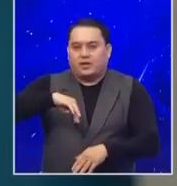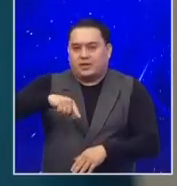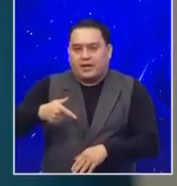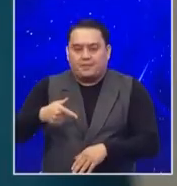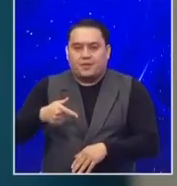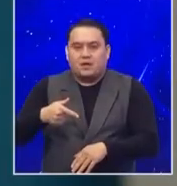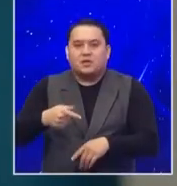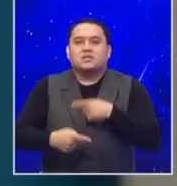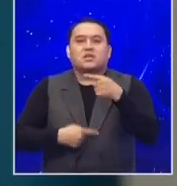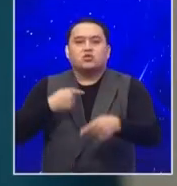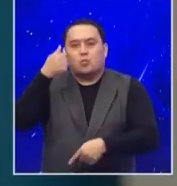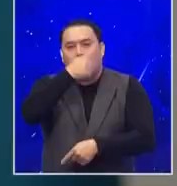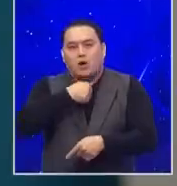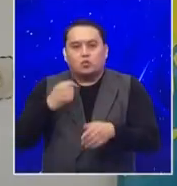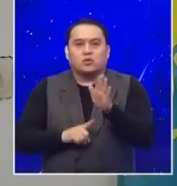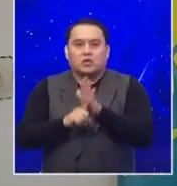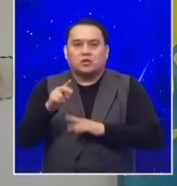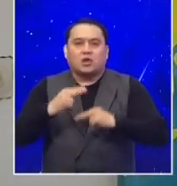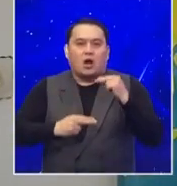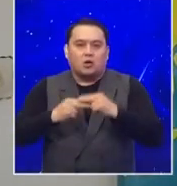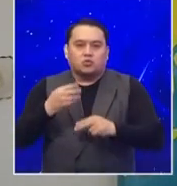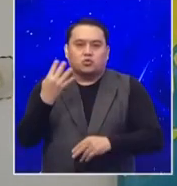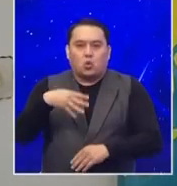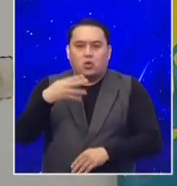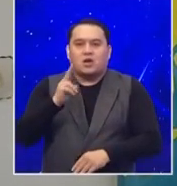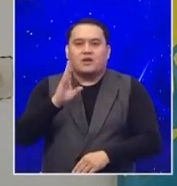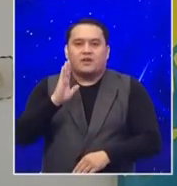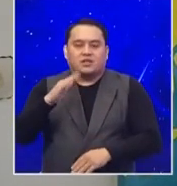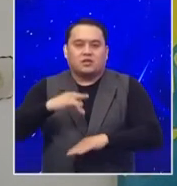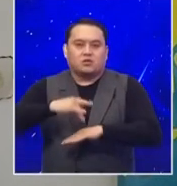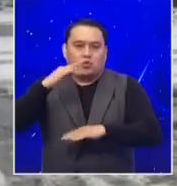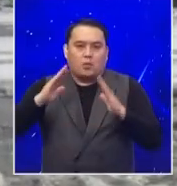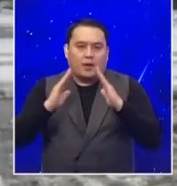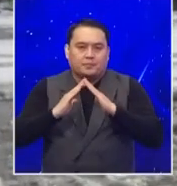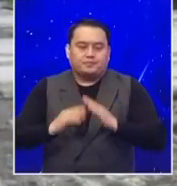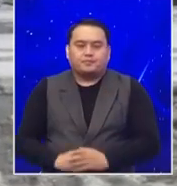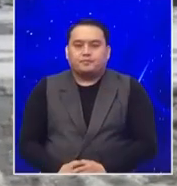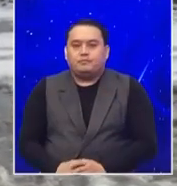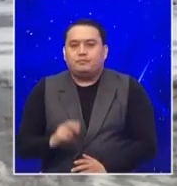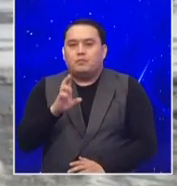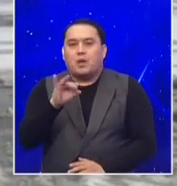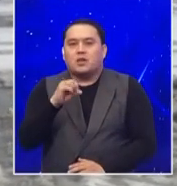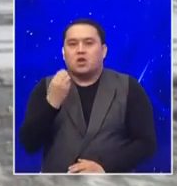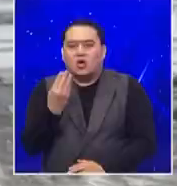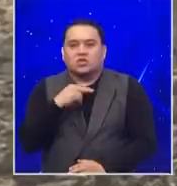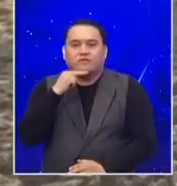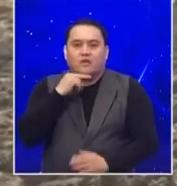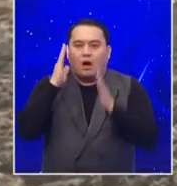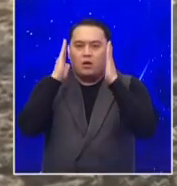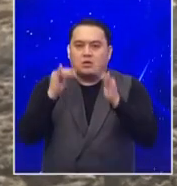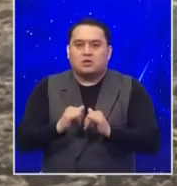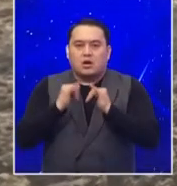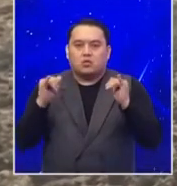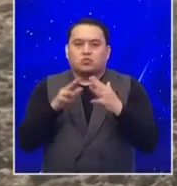тенге. Уже в следующем году мы начнем строительство 40-квартирного жилого дома. В Балхашском районе внимание уделено и